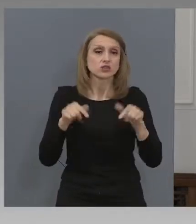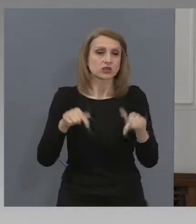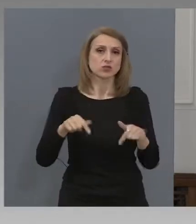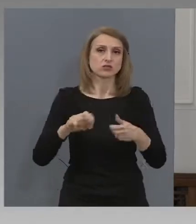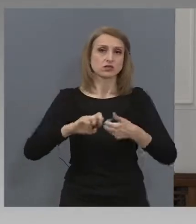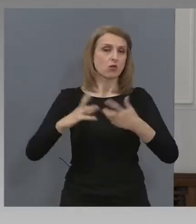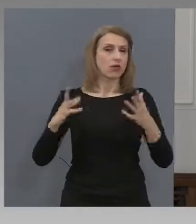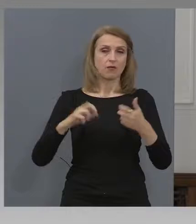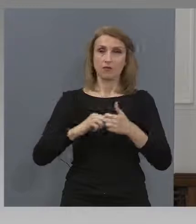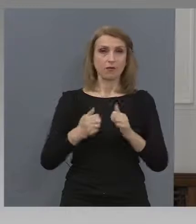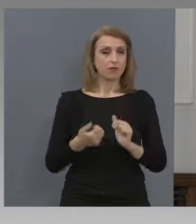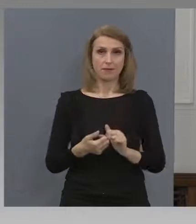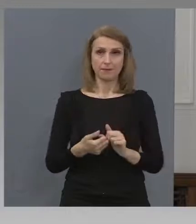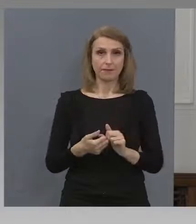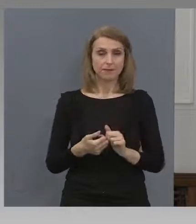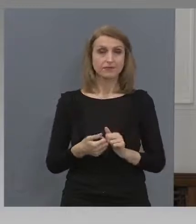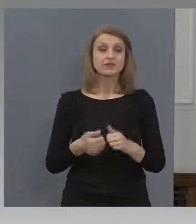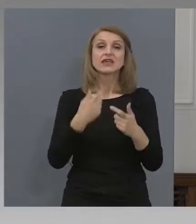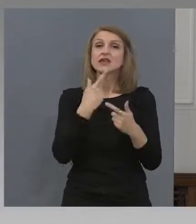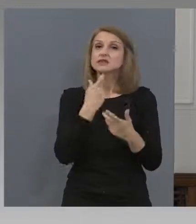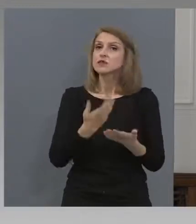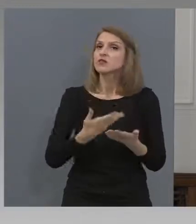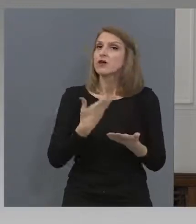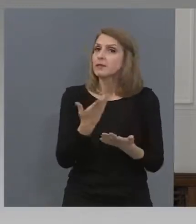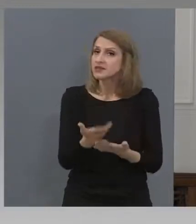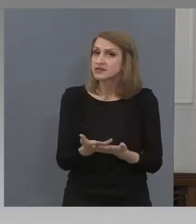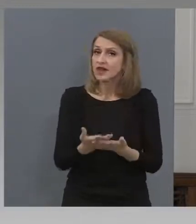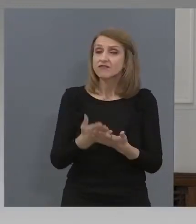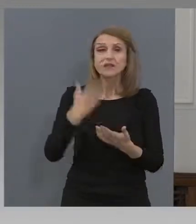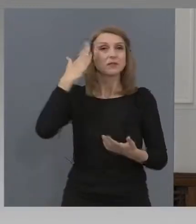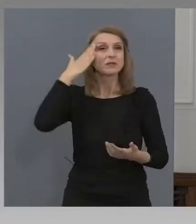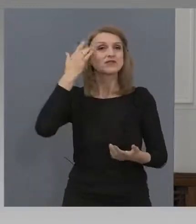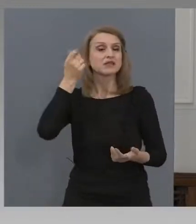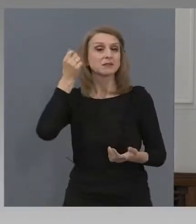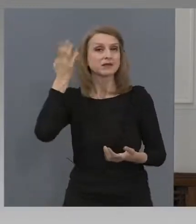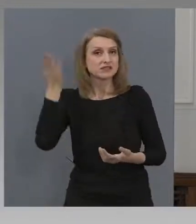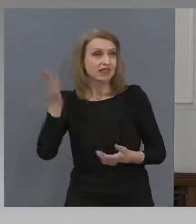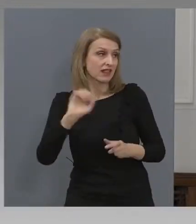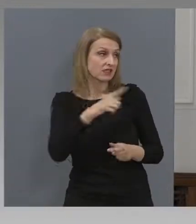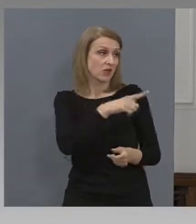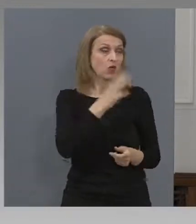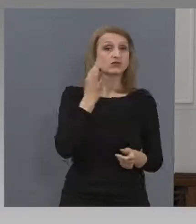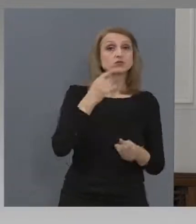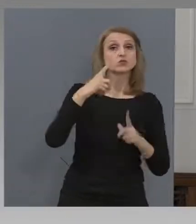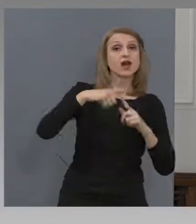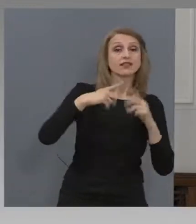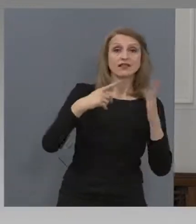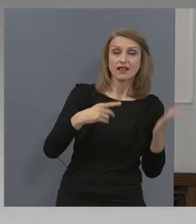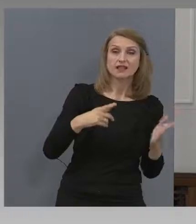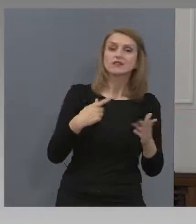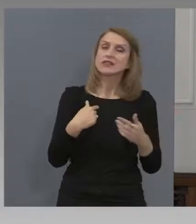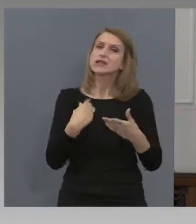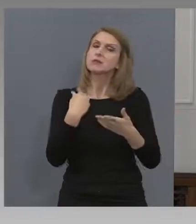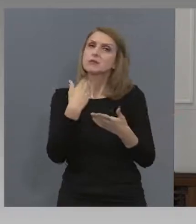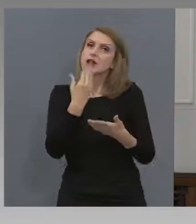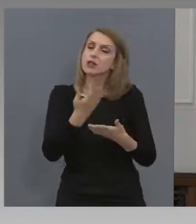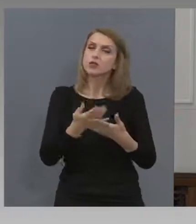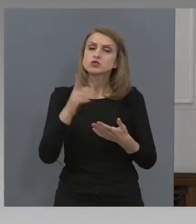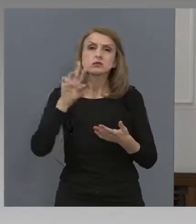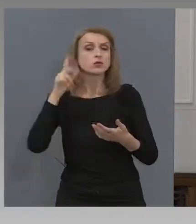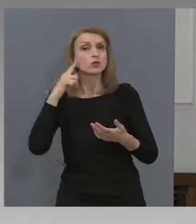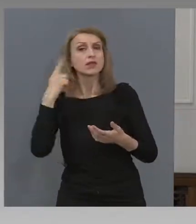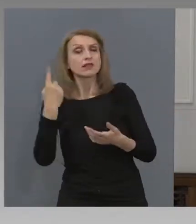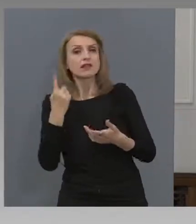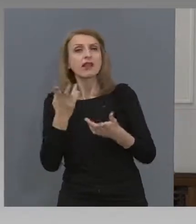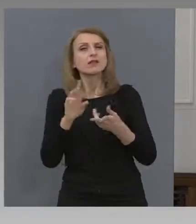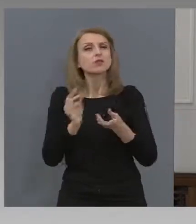проблем. Затова и представихме на премиера и на госпожа Танева допълнителни мерки, по които работихме последните